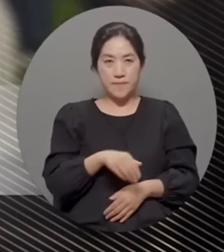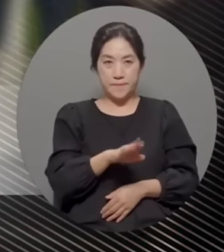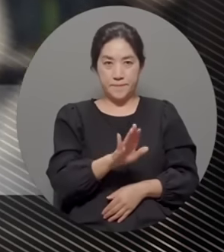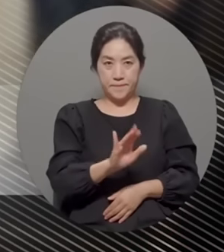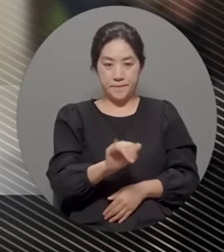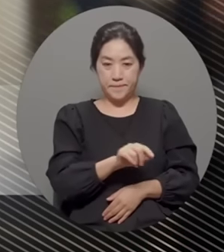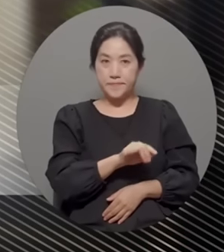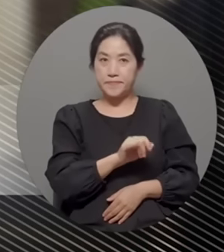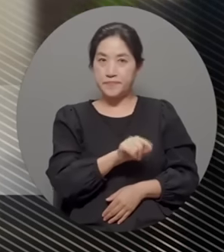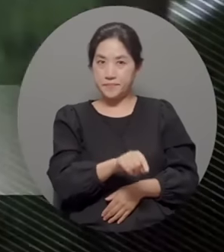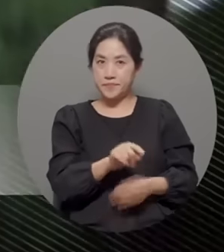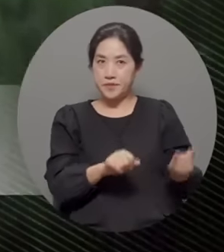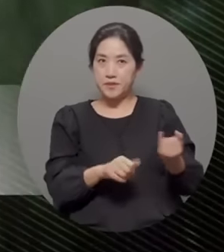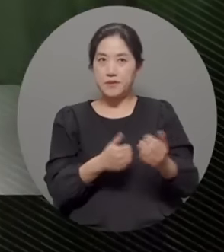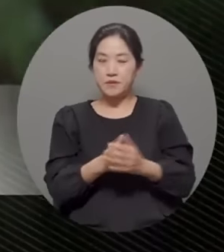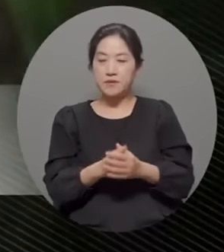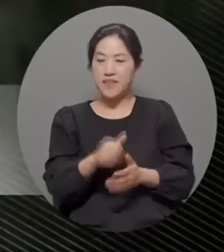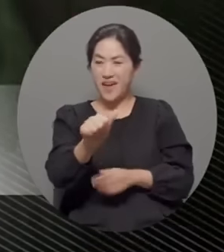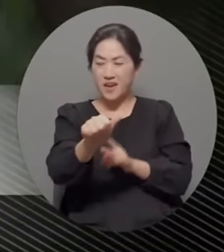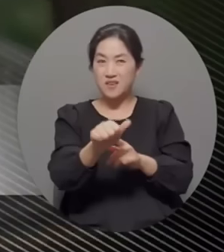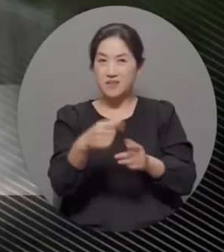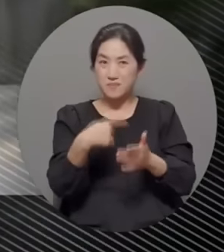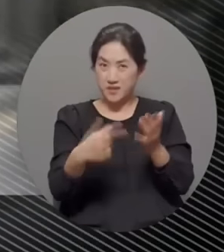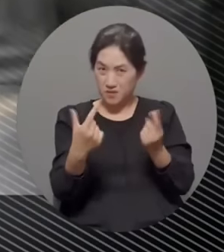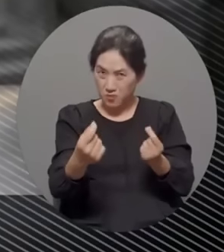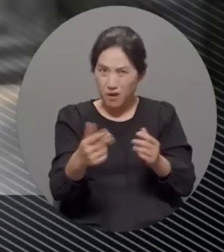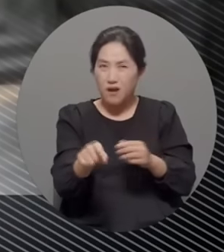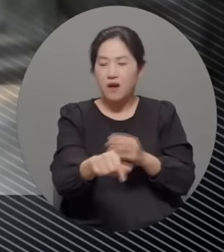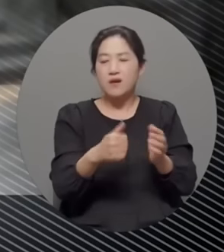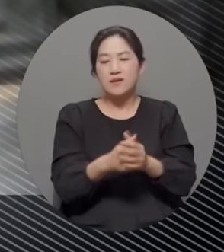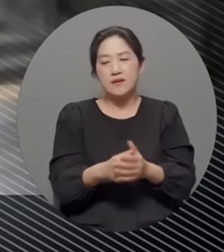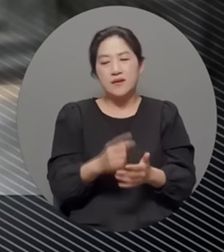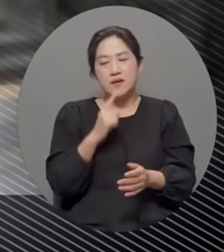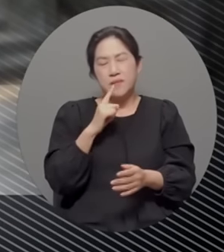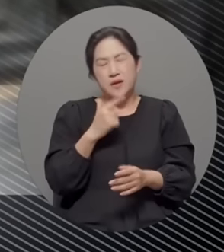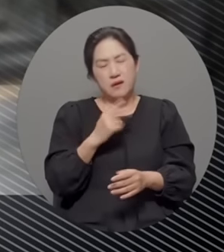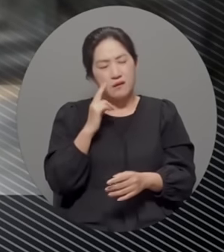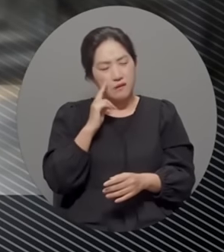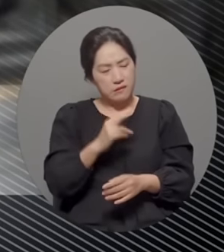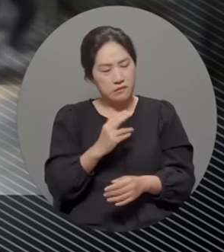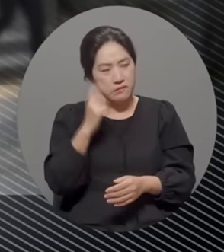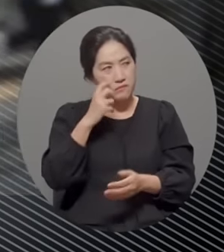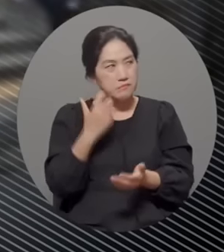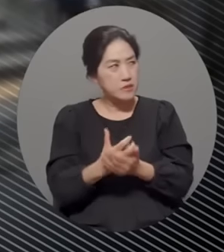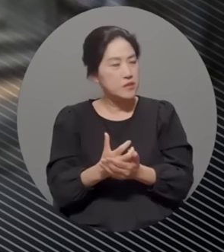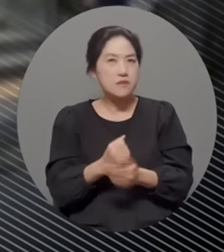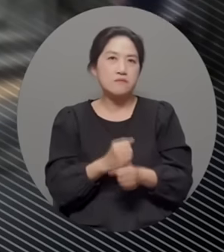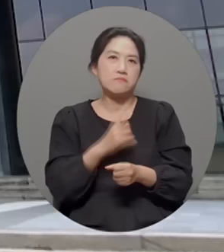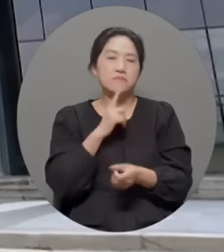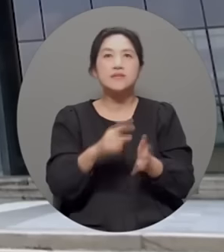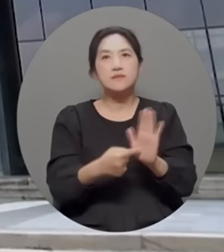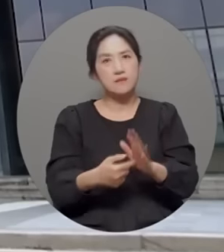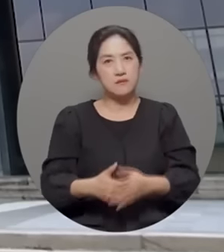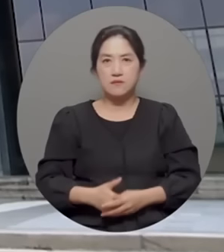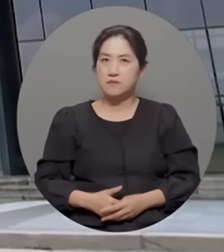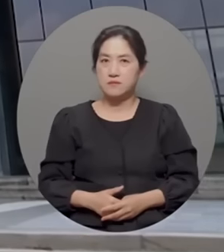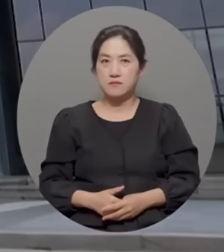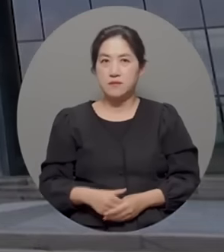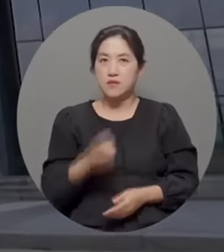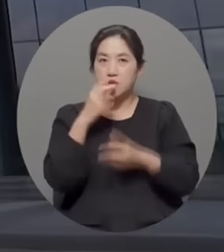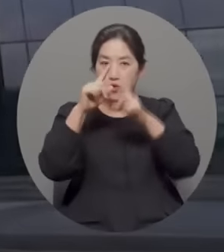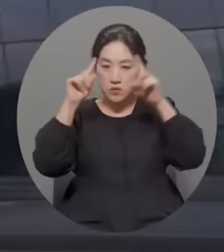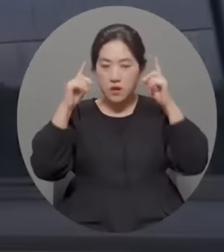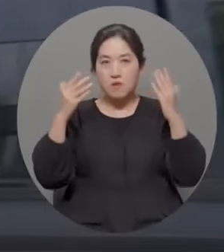통해 뭐라 표현하기가 어렵다며 로스쿨 동기로부터 피해를 입은 충격을 전해왔습니다.